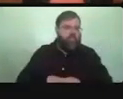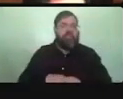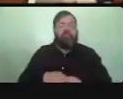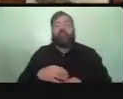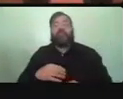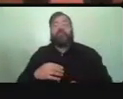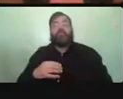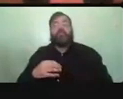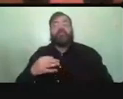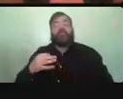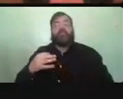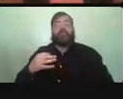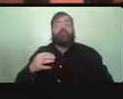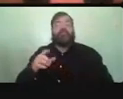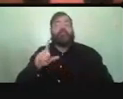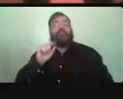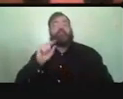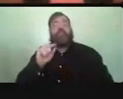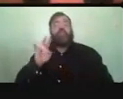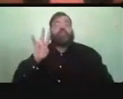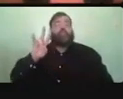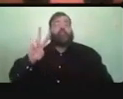Na